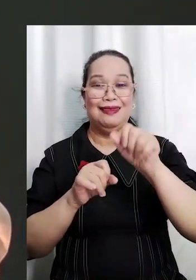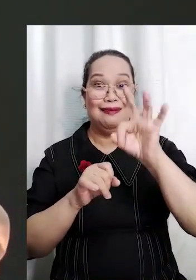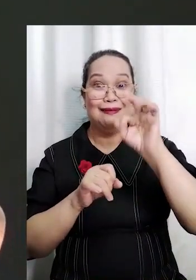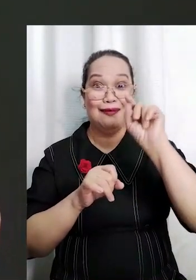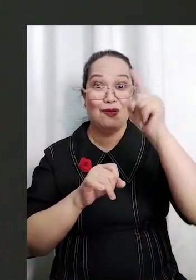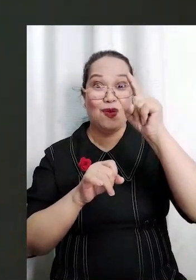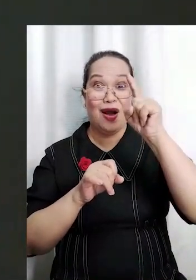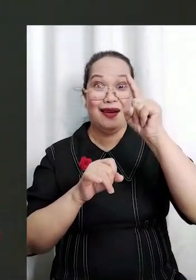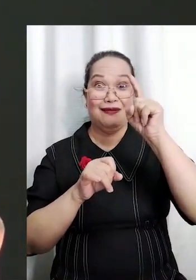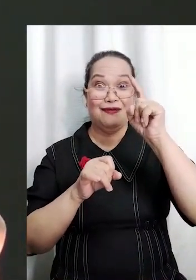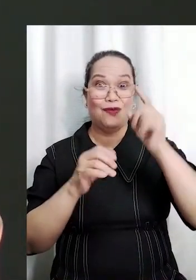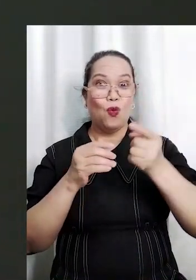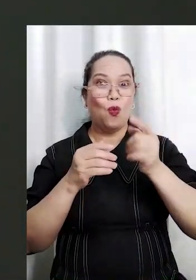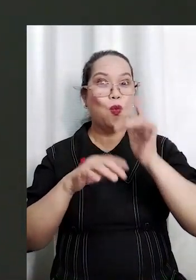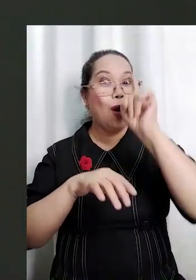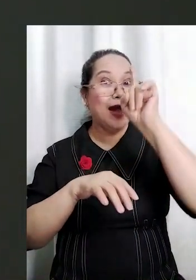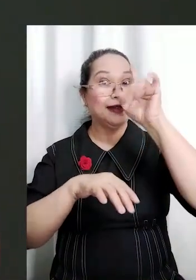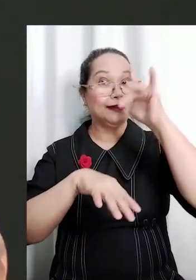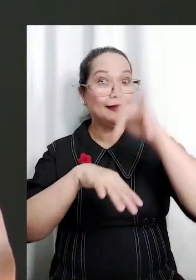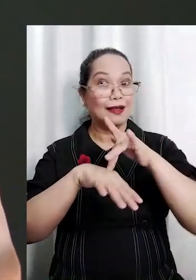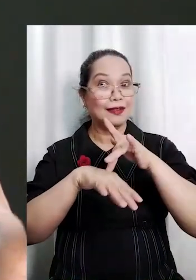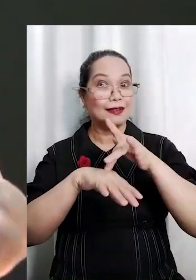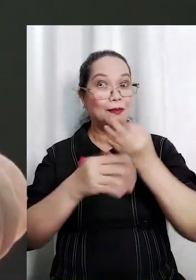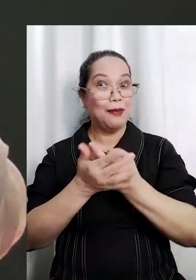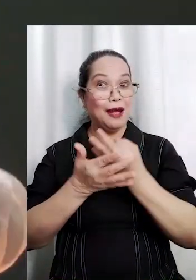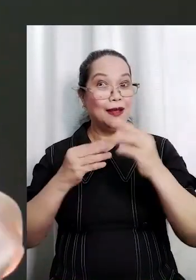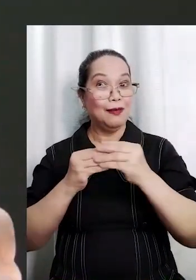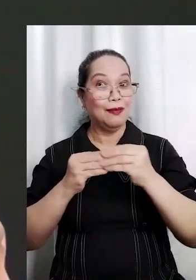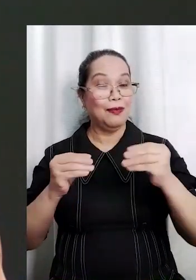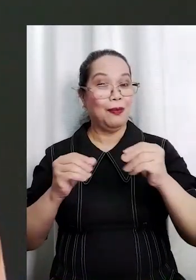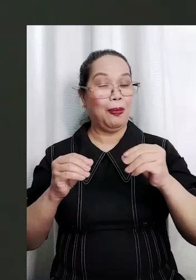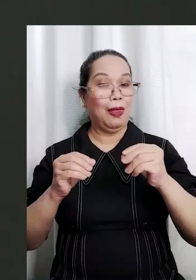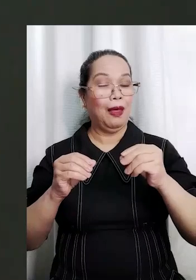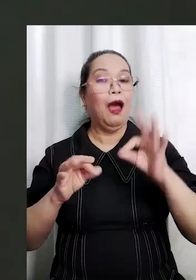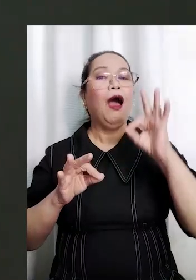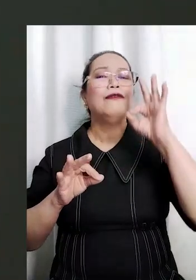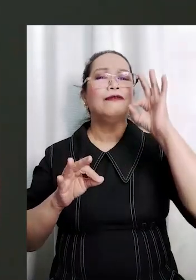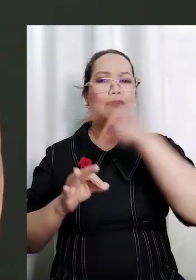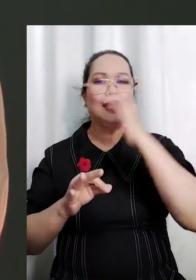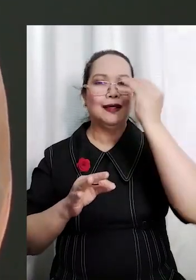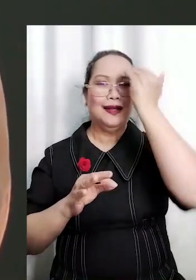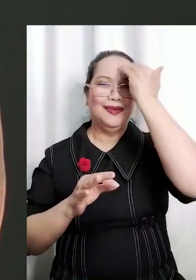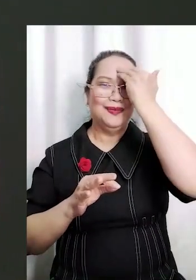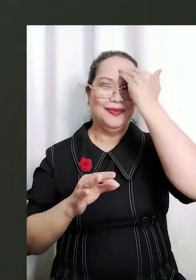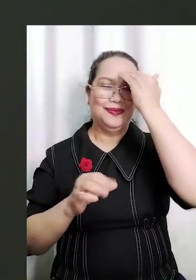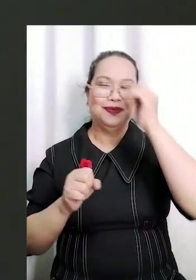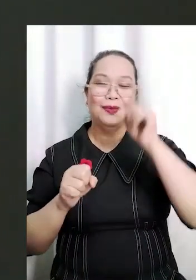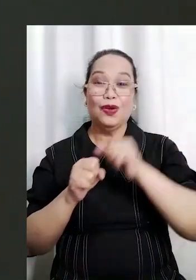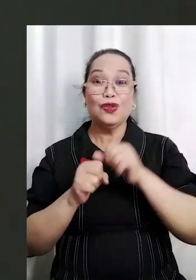lang, isang tingin pa lang, isang kapa pa lang, alam mong fake na iyan.